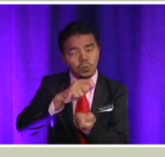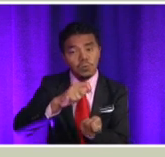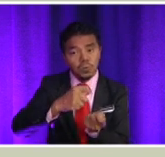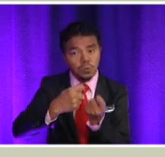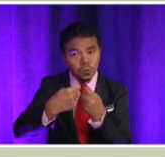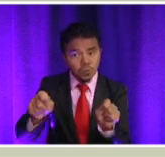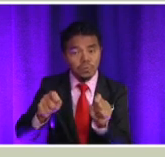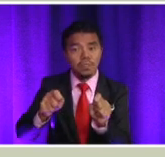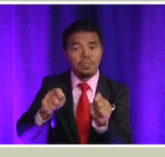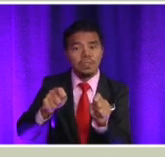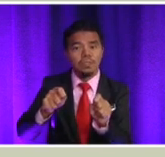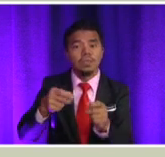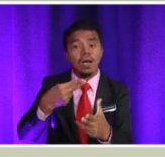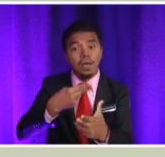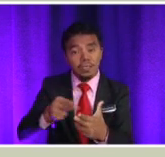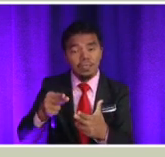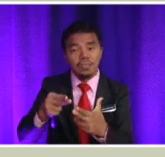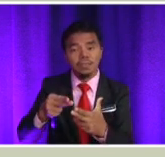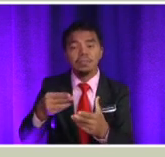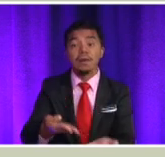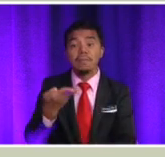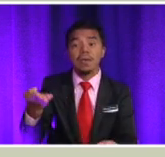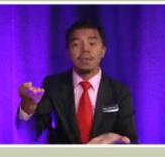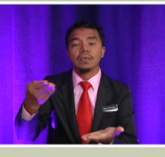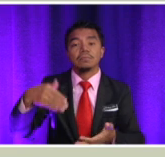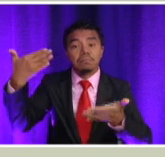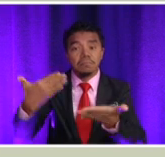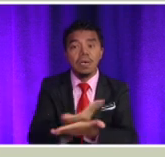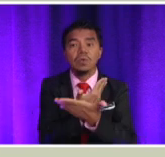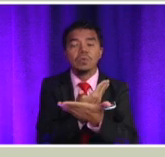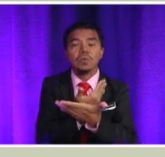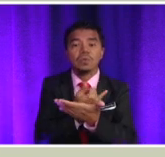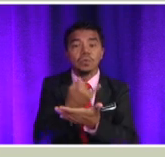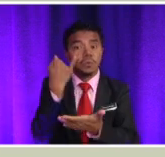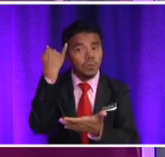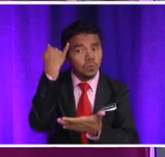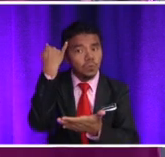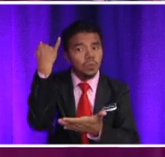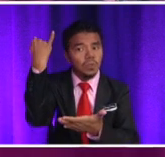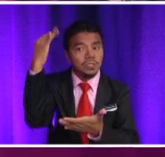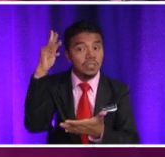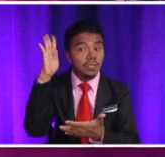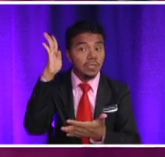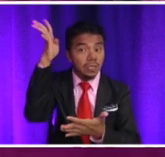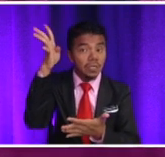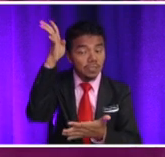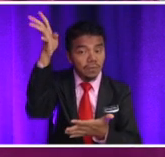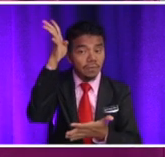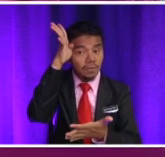satu barang yang baru ataupun dibuat Inovasi dan dipasarkan hasil barangnya